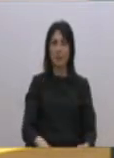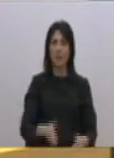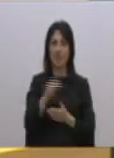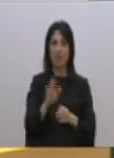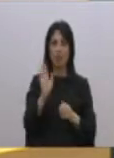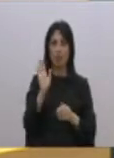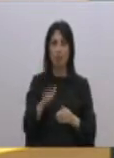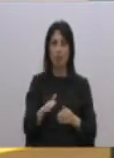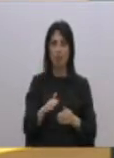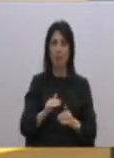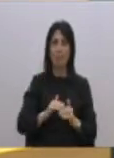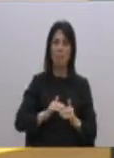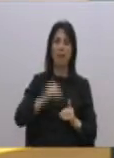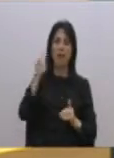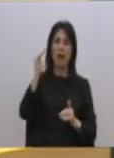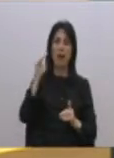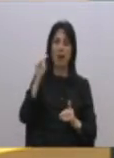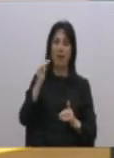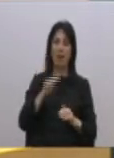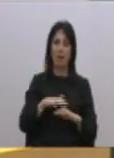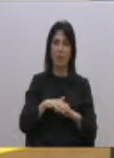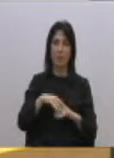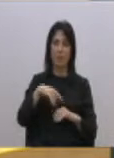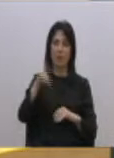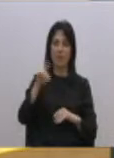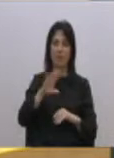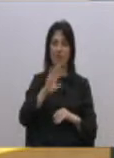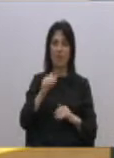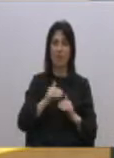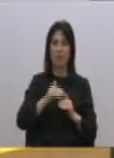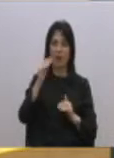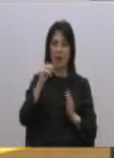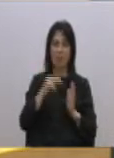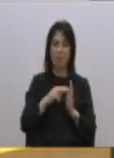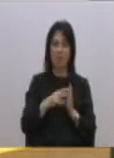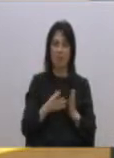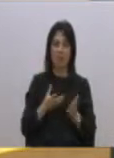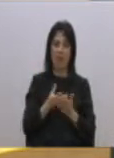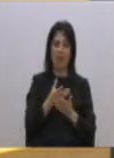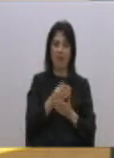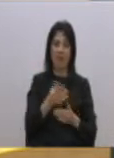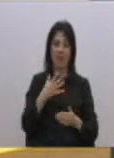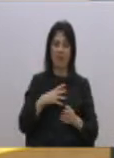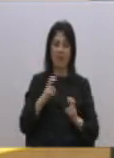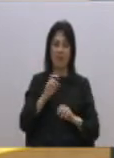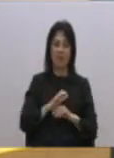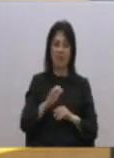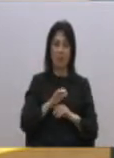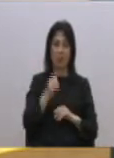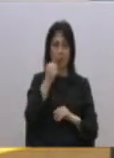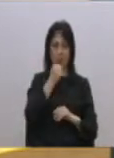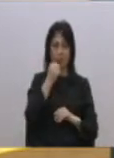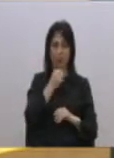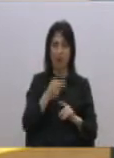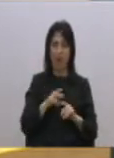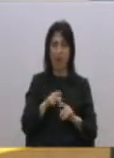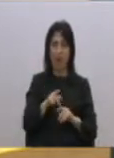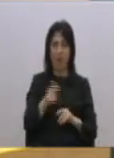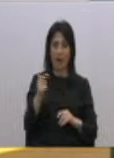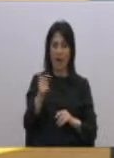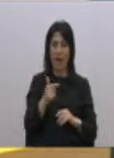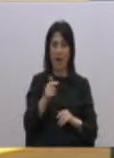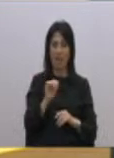გავიდეს ყველაზე მაღალ ბაზრებზე და ყველაზე უფრო მაღალი ფასი გადაიხადონ საქართველოსი წარმოებულ პროდუქტზე. ამის